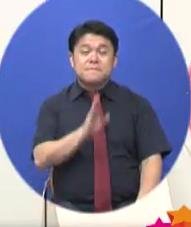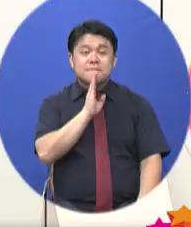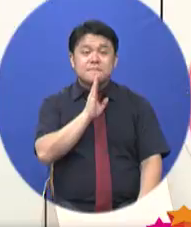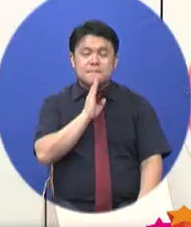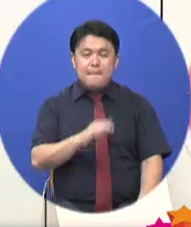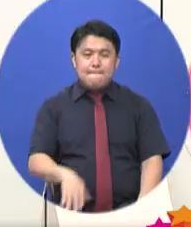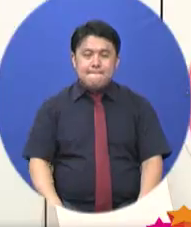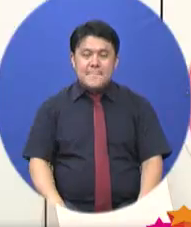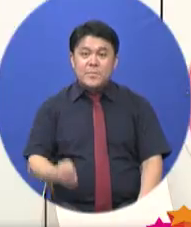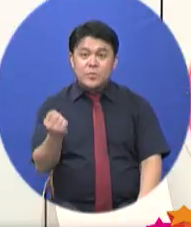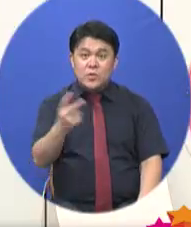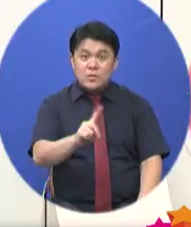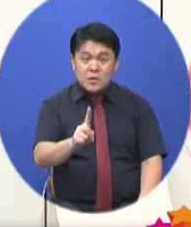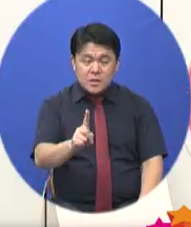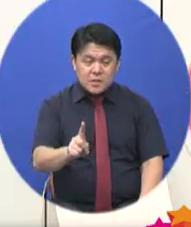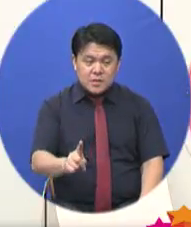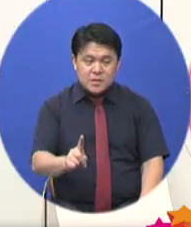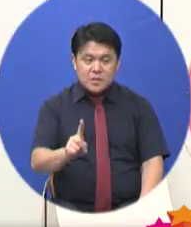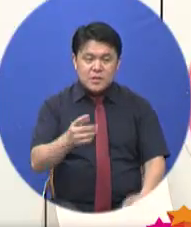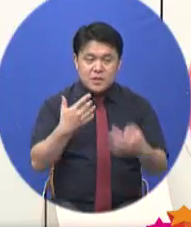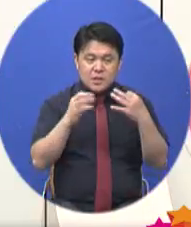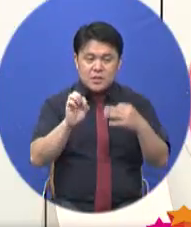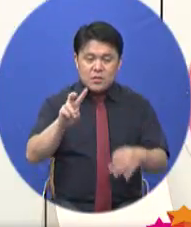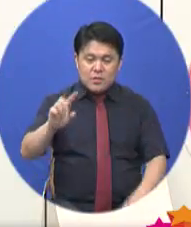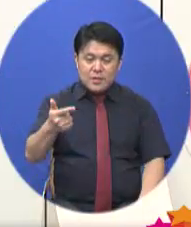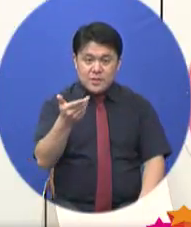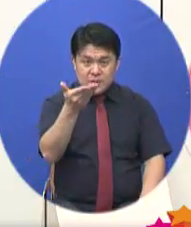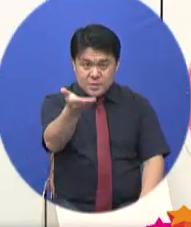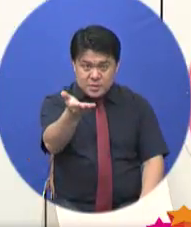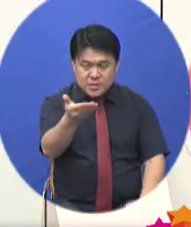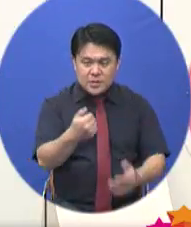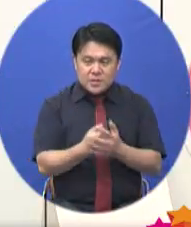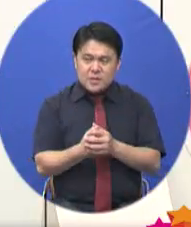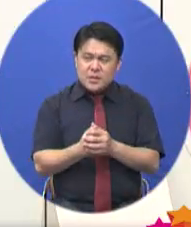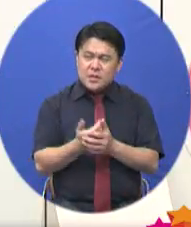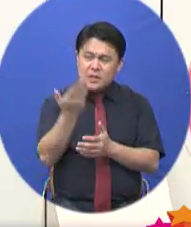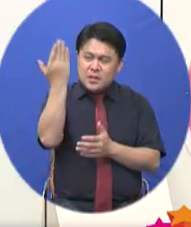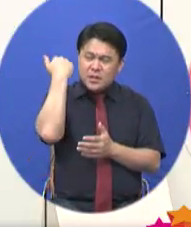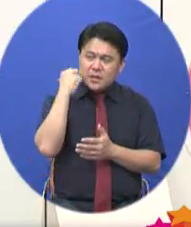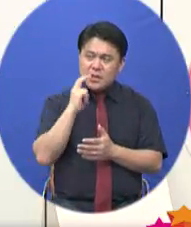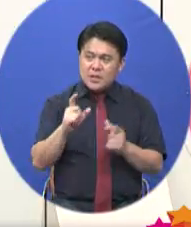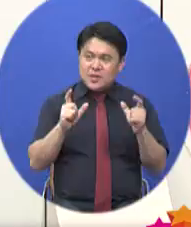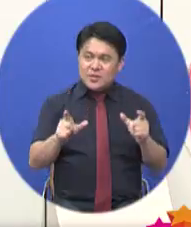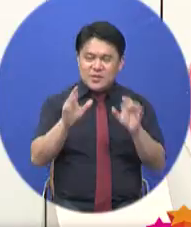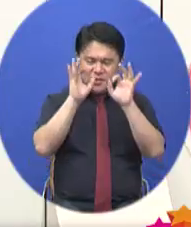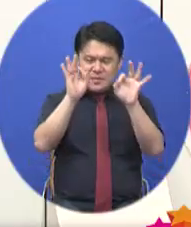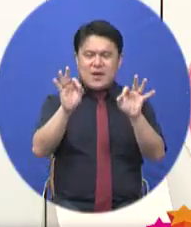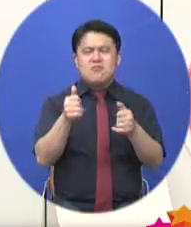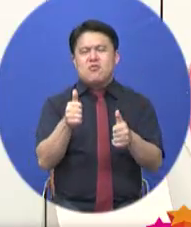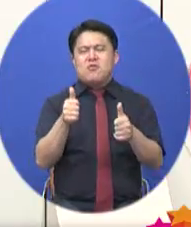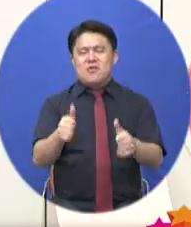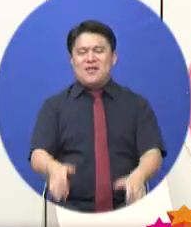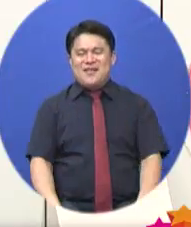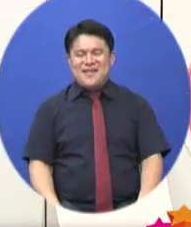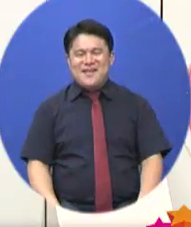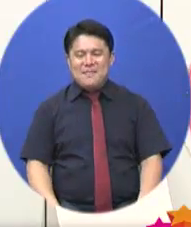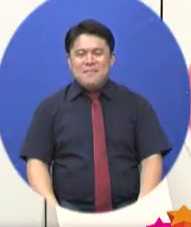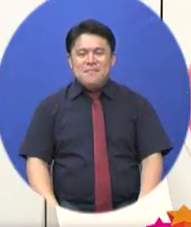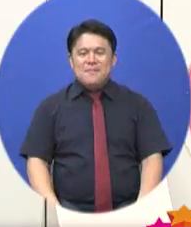그러시죠. 그리고 저 영만 씨도 먼저 번에 저 가야 무대 잘 봤어요. 네네네. 네,